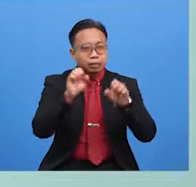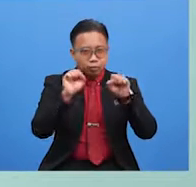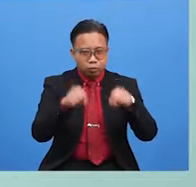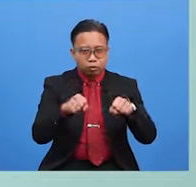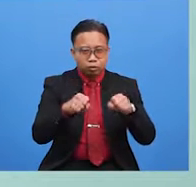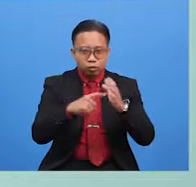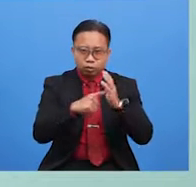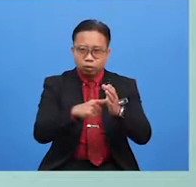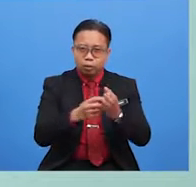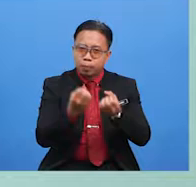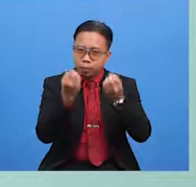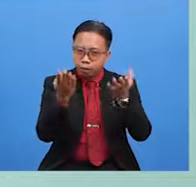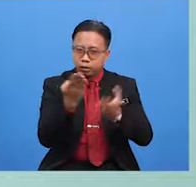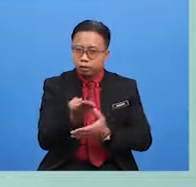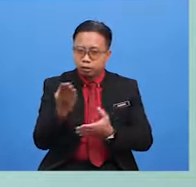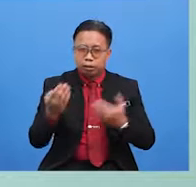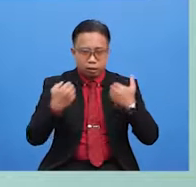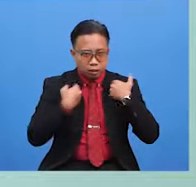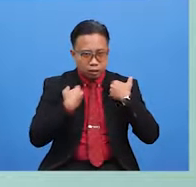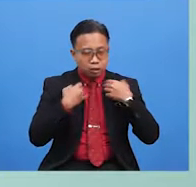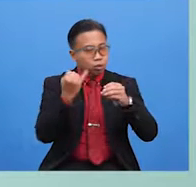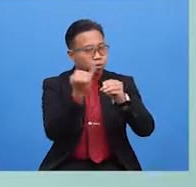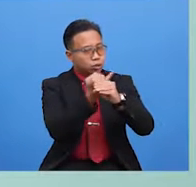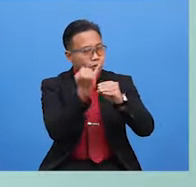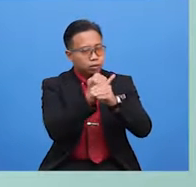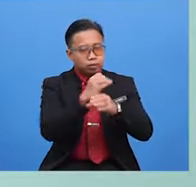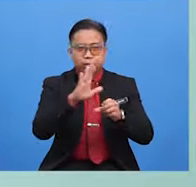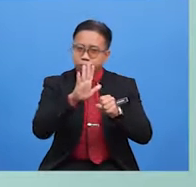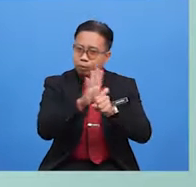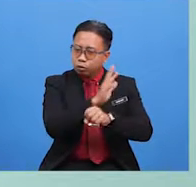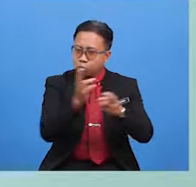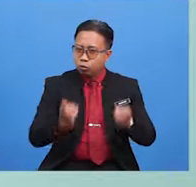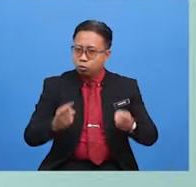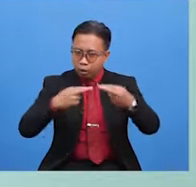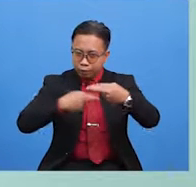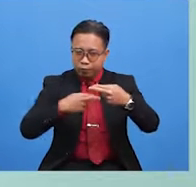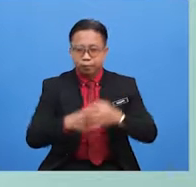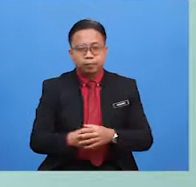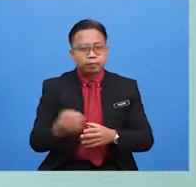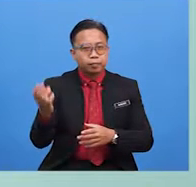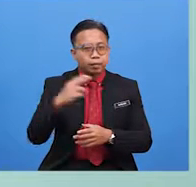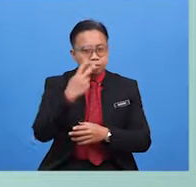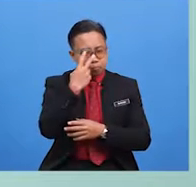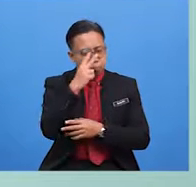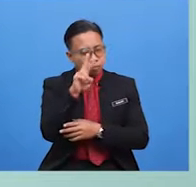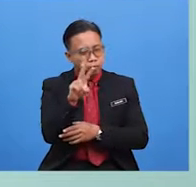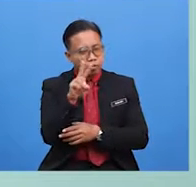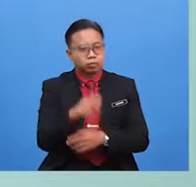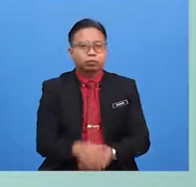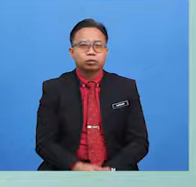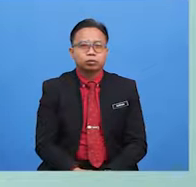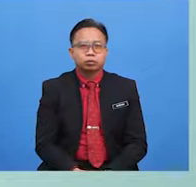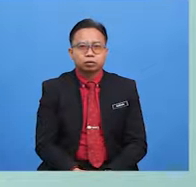bahawa kebanyakan benda mempunyai cisim dan juga memenuhi luang. Mari kita renung sekejap.